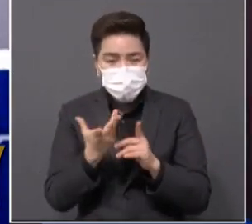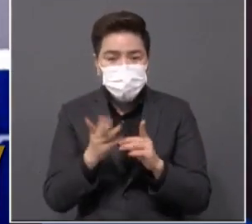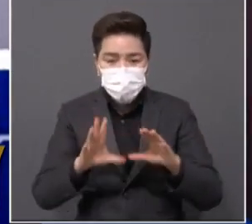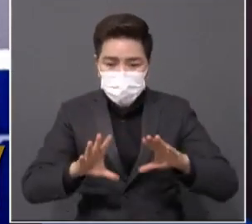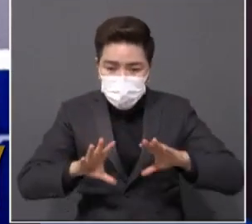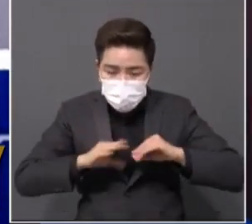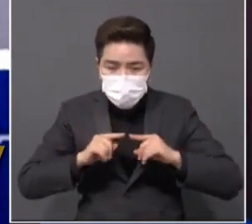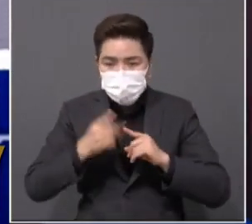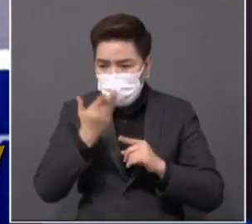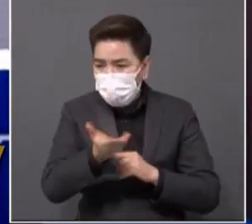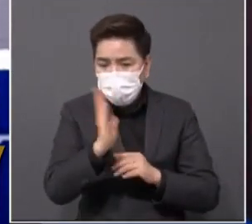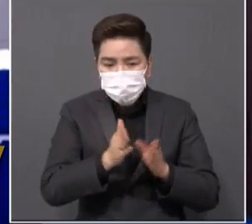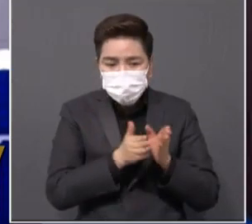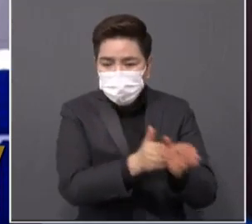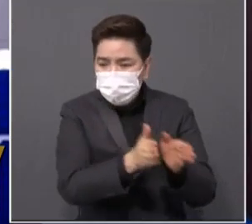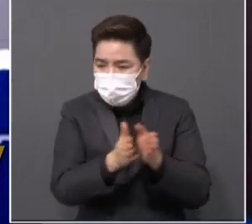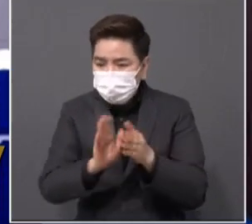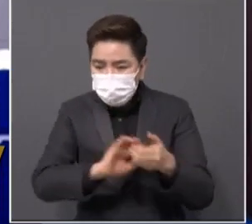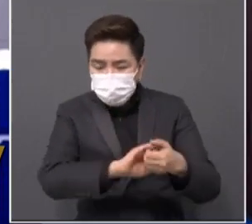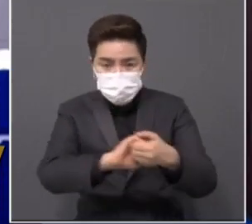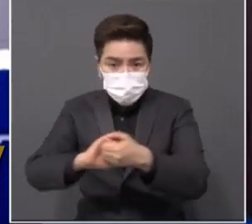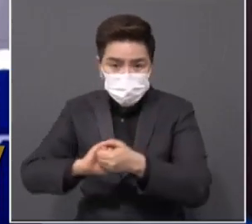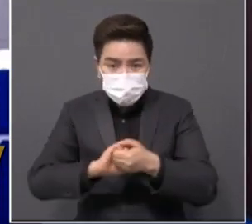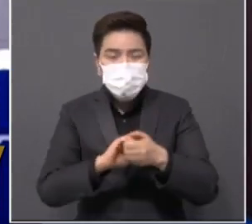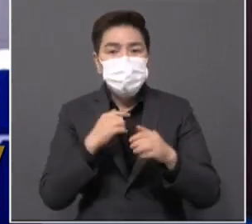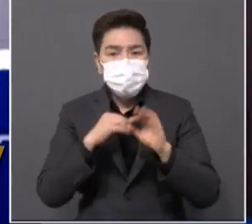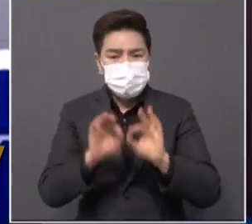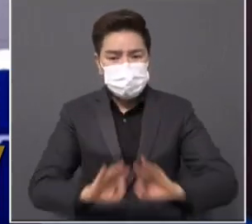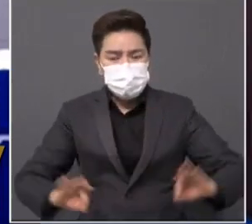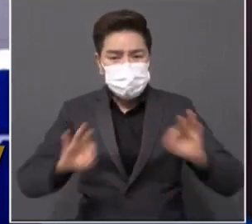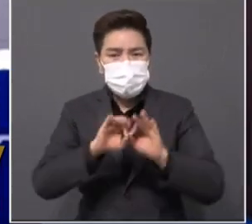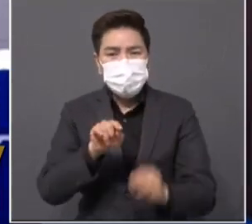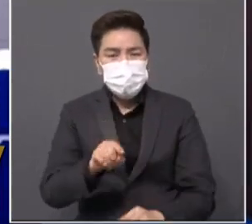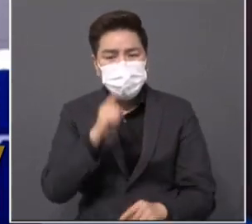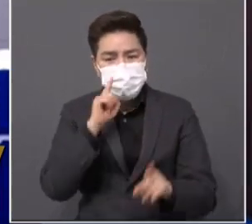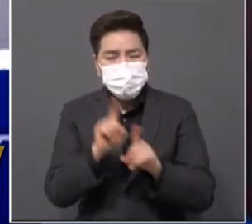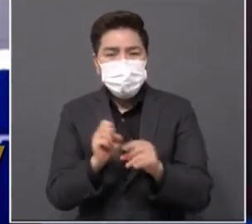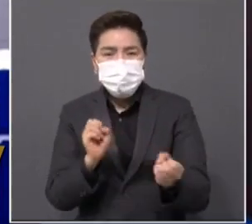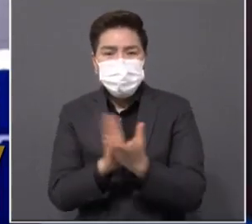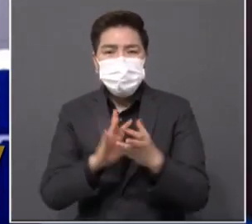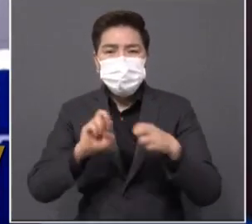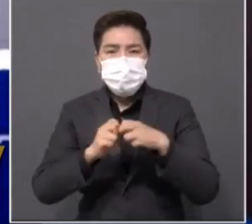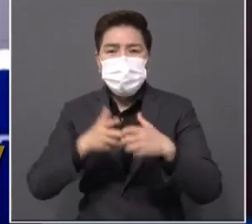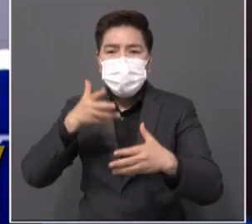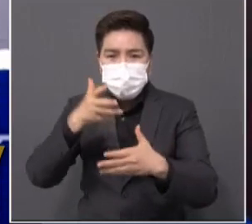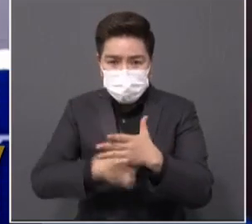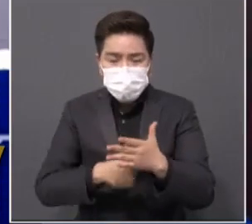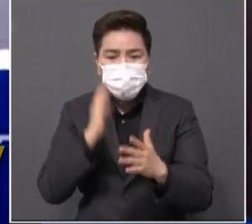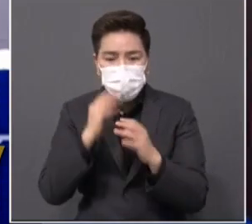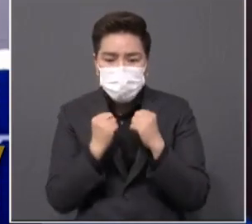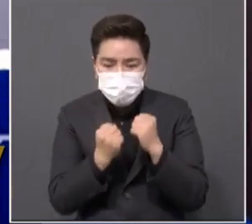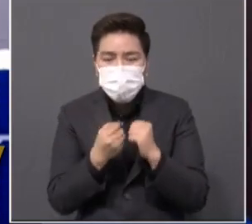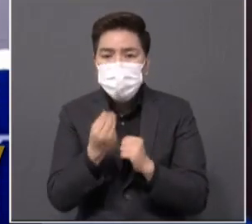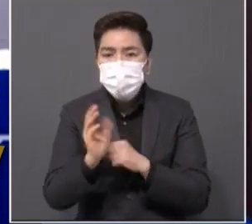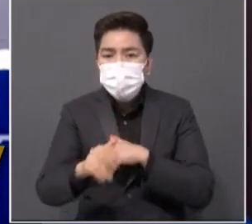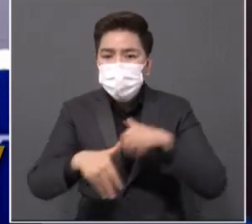รบได้ไดเหนจากความรวมมอจากทุกภาคส่วนที่สำคญกคือพธิกรมดักราวดูเหือนวาจะทำให้เกิดอุปษัครรวมกันการพย